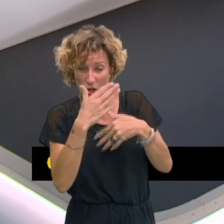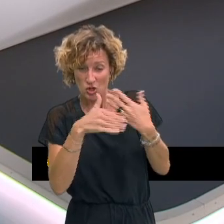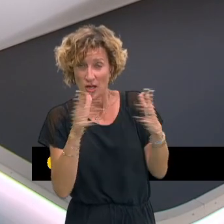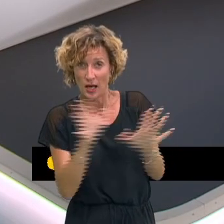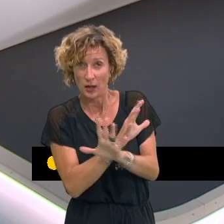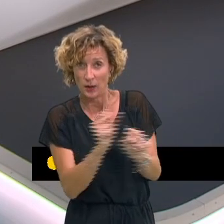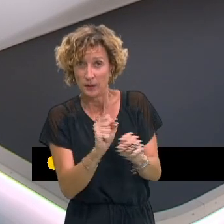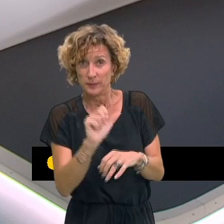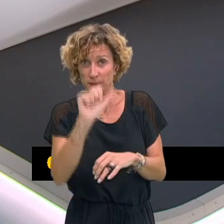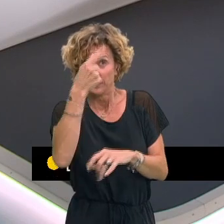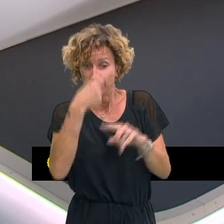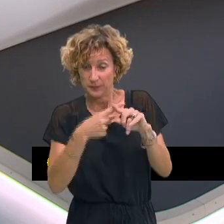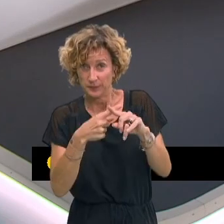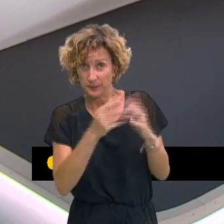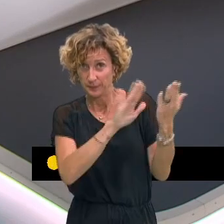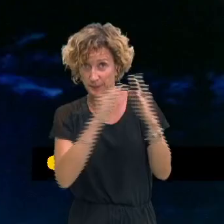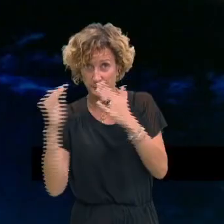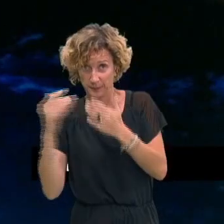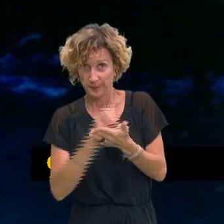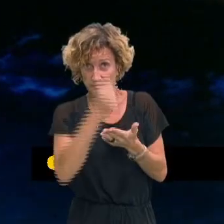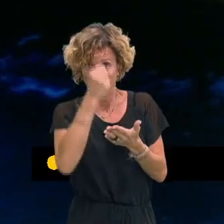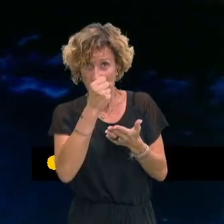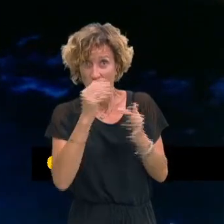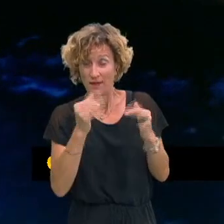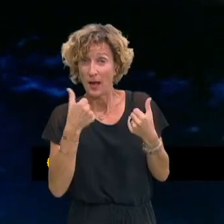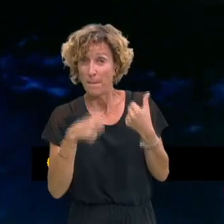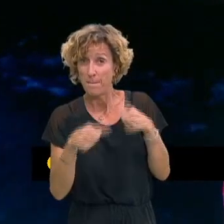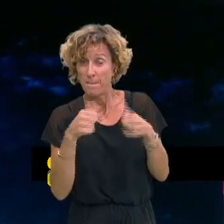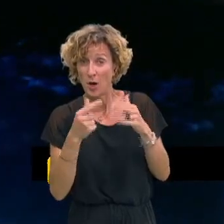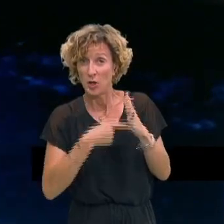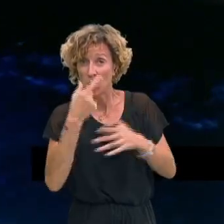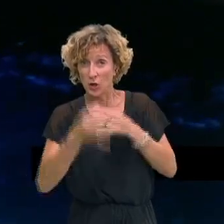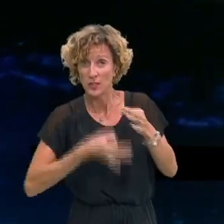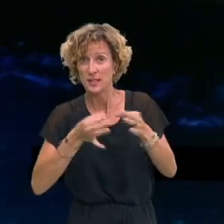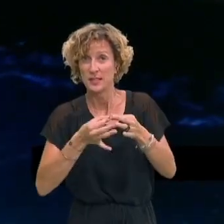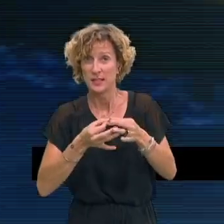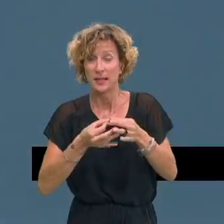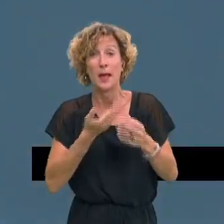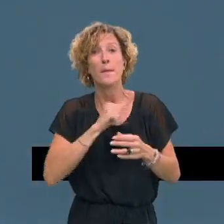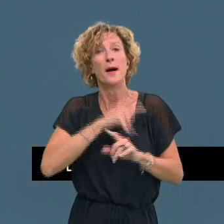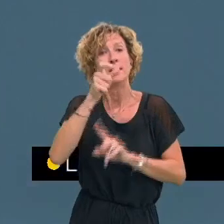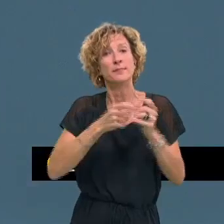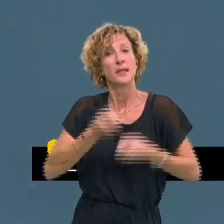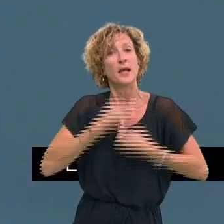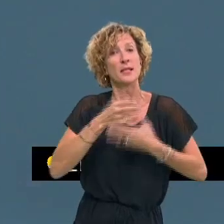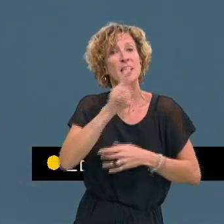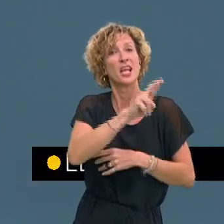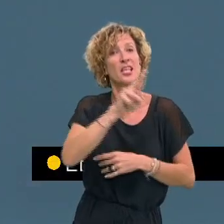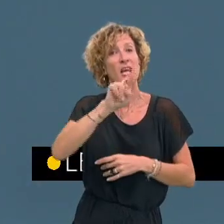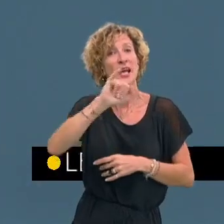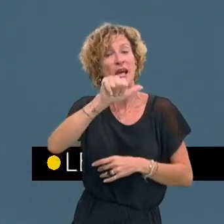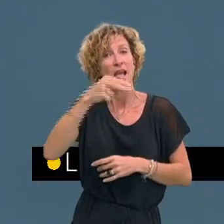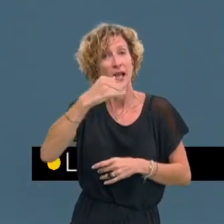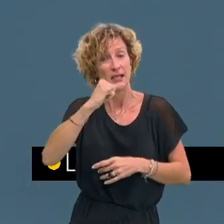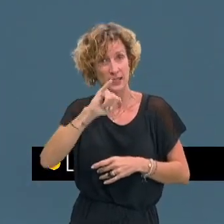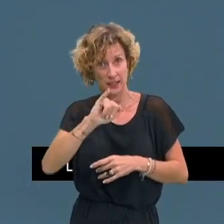Et pour une première exposition à La Réunion sur la mode recyclée, c'est l'artiste Richard Riani qui s'est imposé. Le recyclage fait partie de